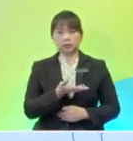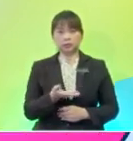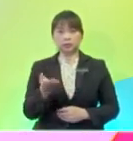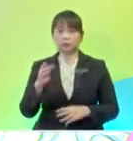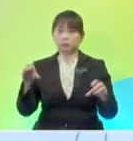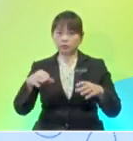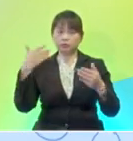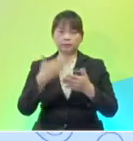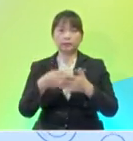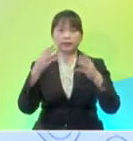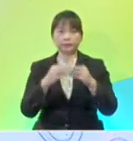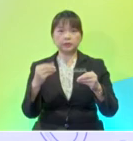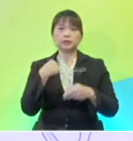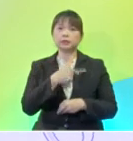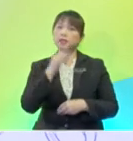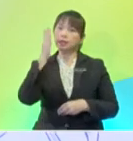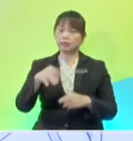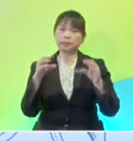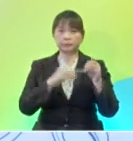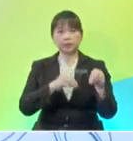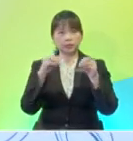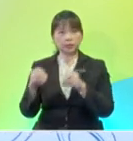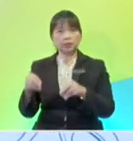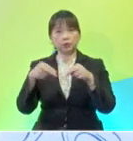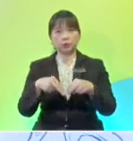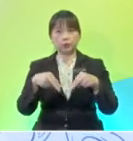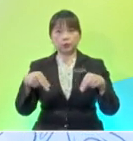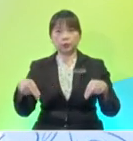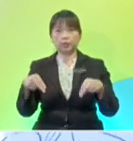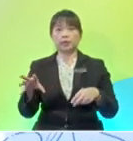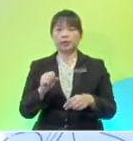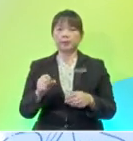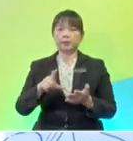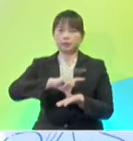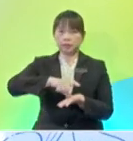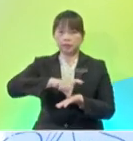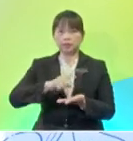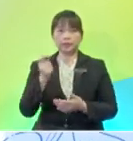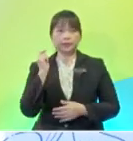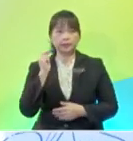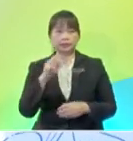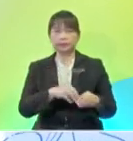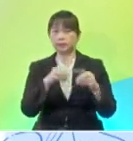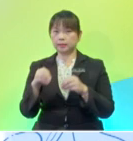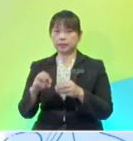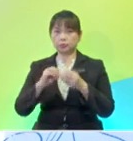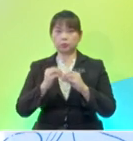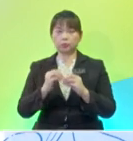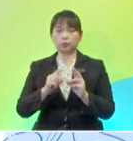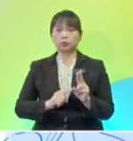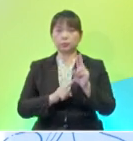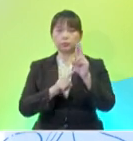kemudian kita akan pindahkan ukuran jadi kita ambil dan kelukis tadi kita pindahkan numbuk utama dulu